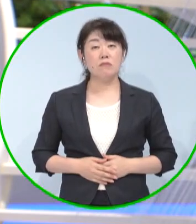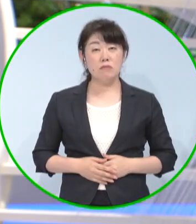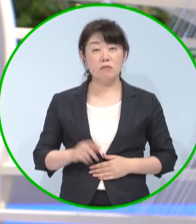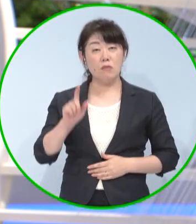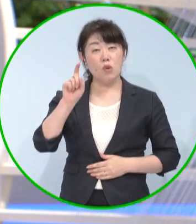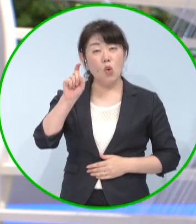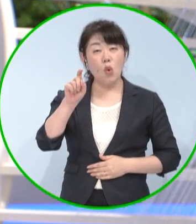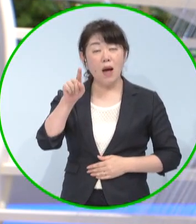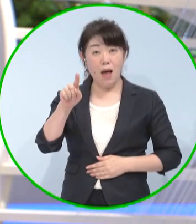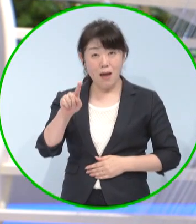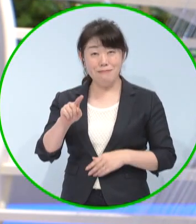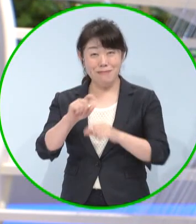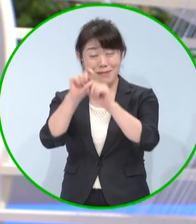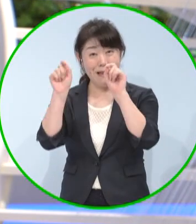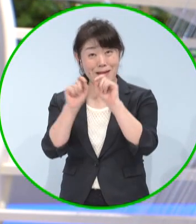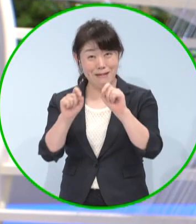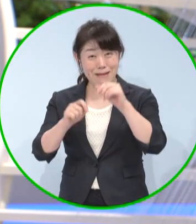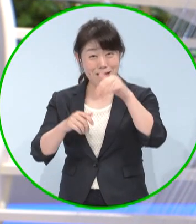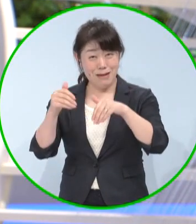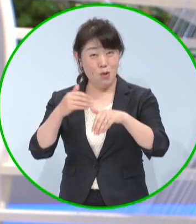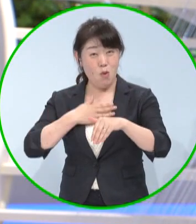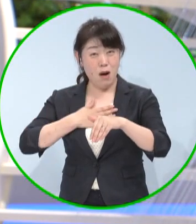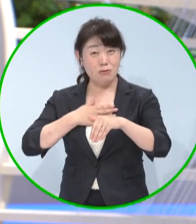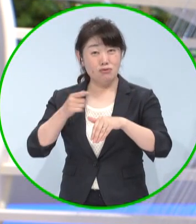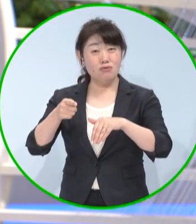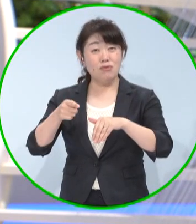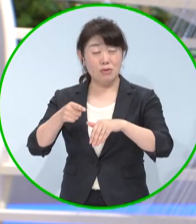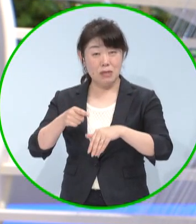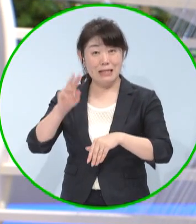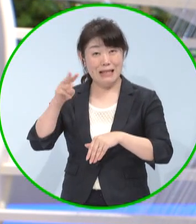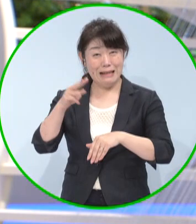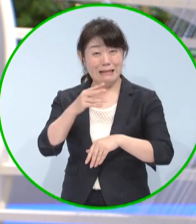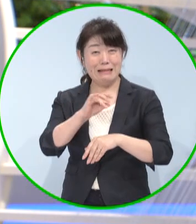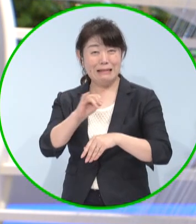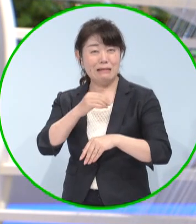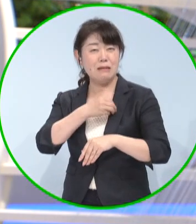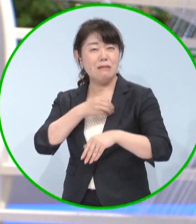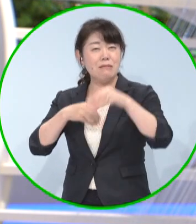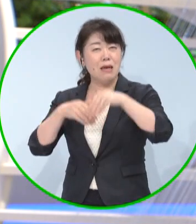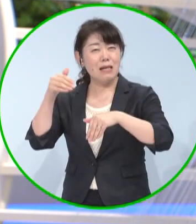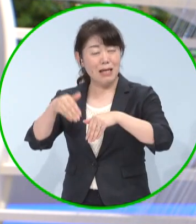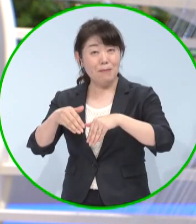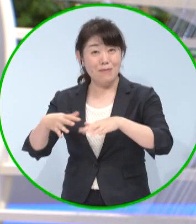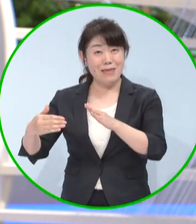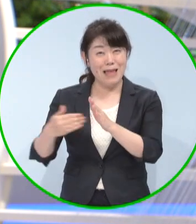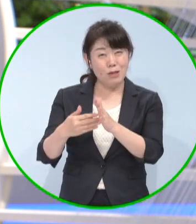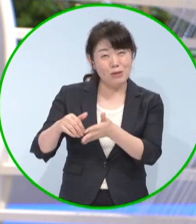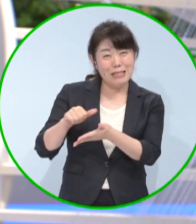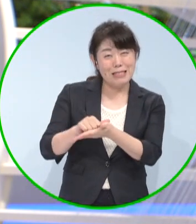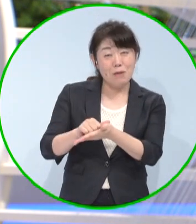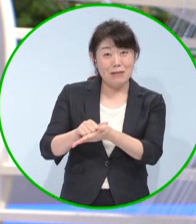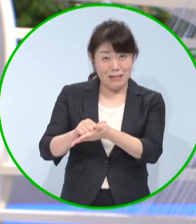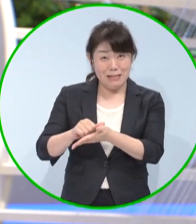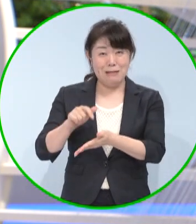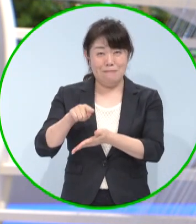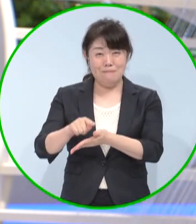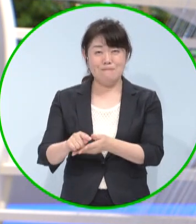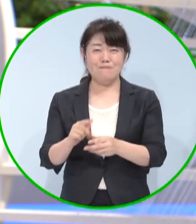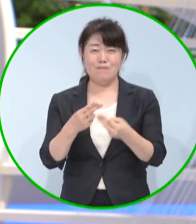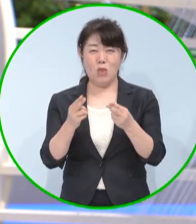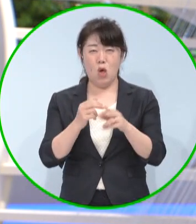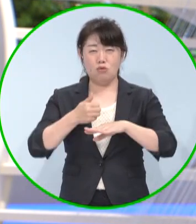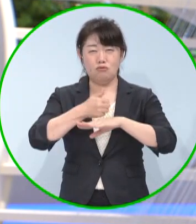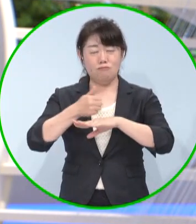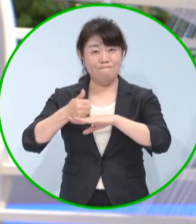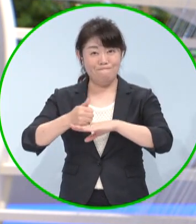10日に投開票の参議院選挙は今日、選挙戦最後の日曜日を迎え、各党の党首は街頭演説で支持